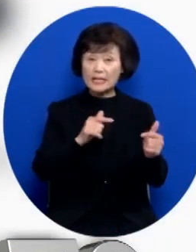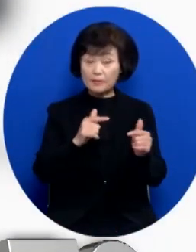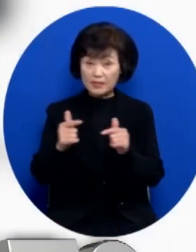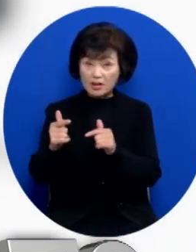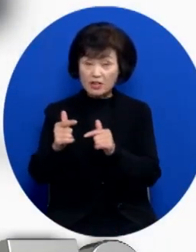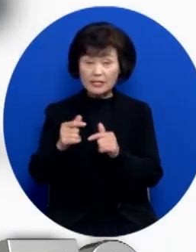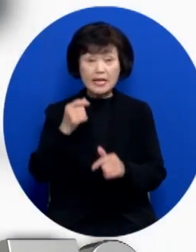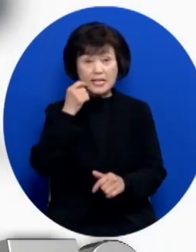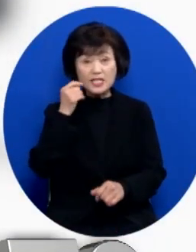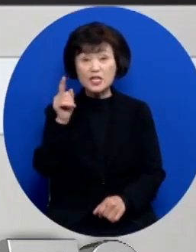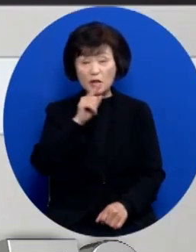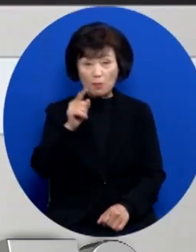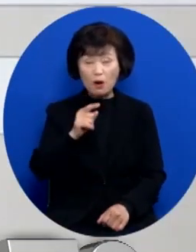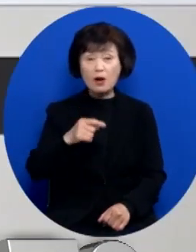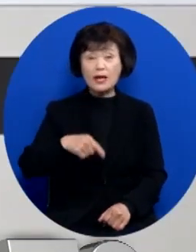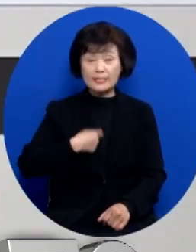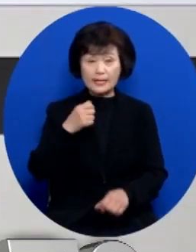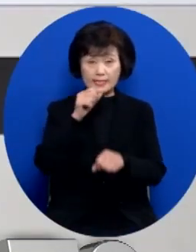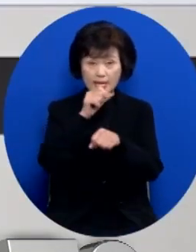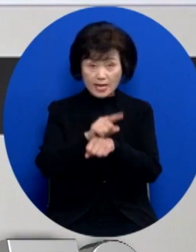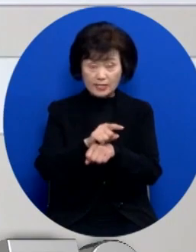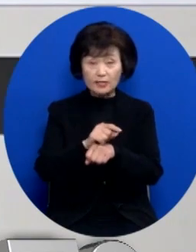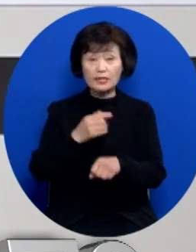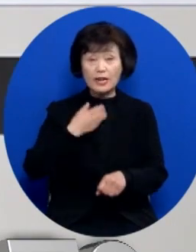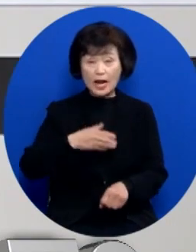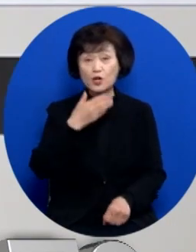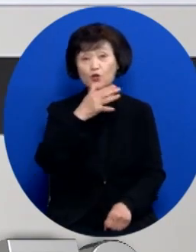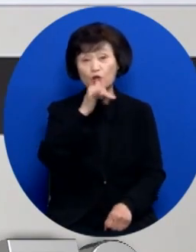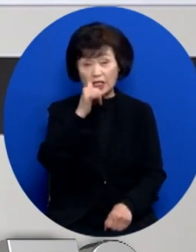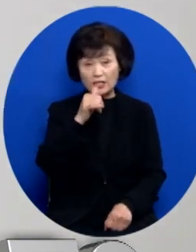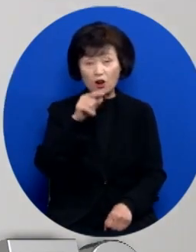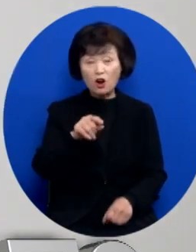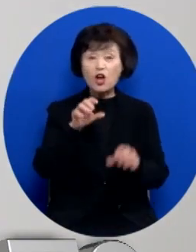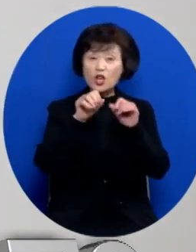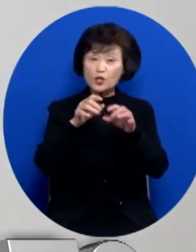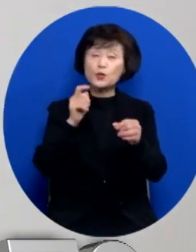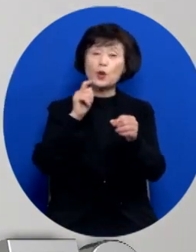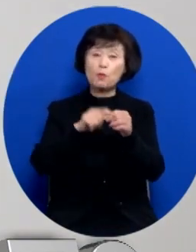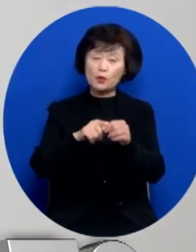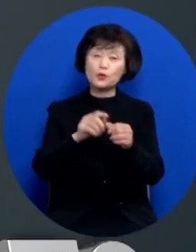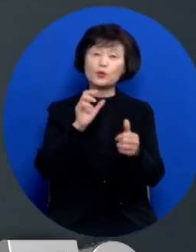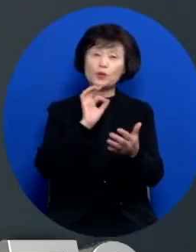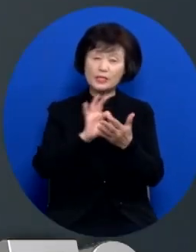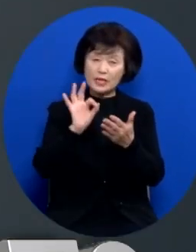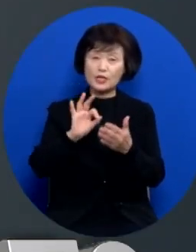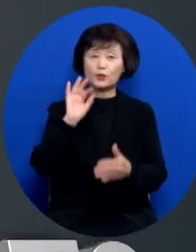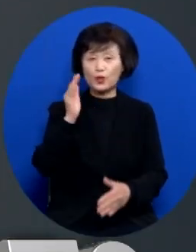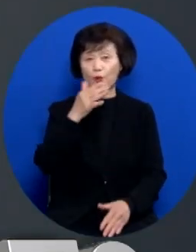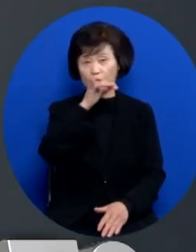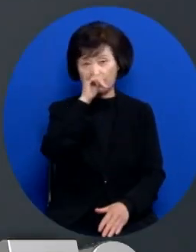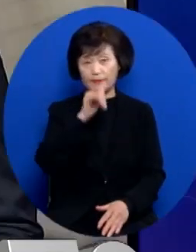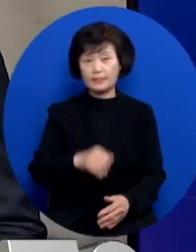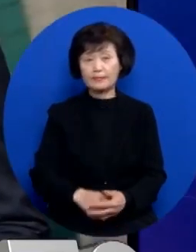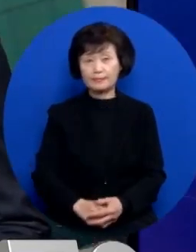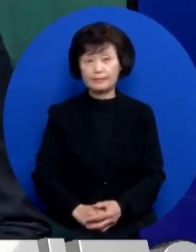알아보는 검사가 기독교 선교 도구로도 활용되고 있습니다. 우려의 목소리는 없는지 잠시 후에